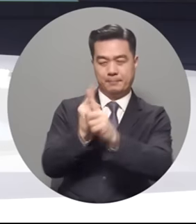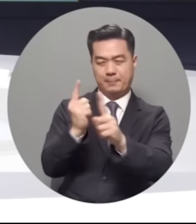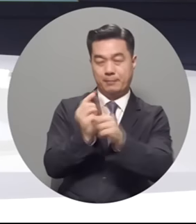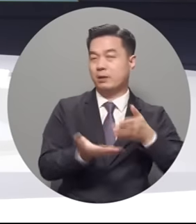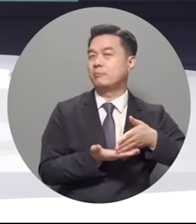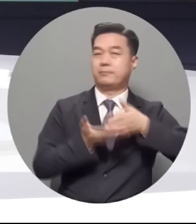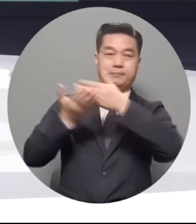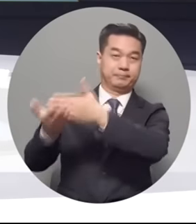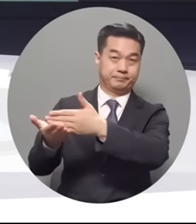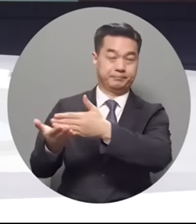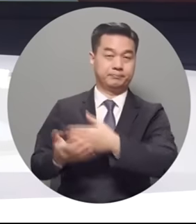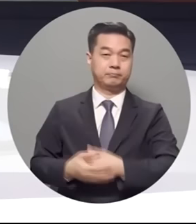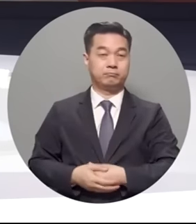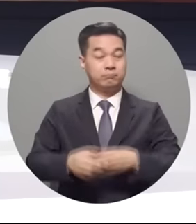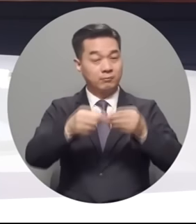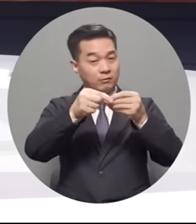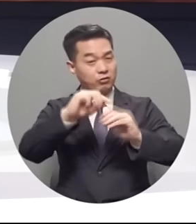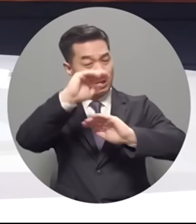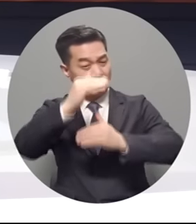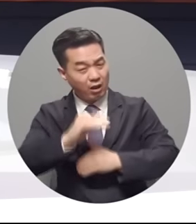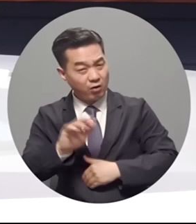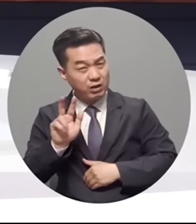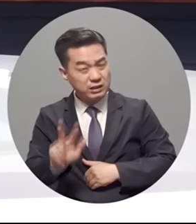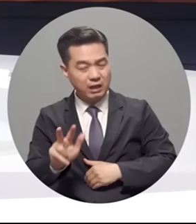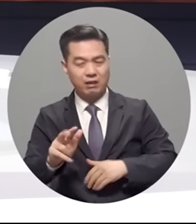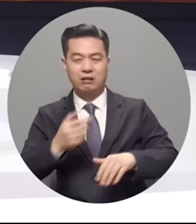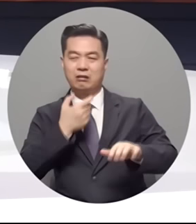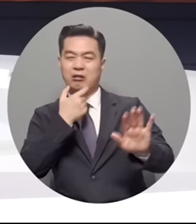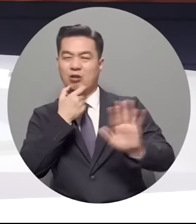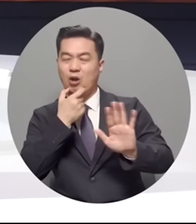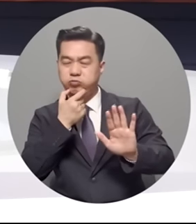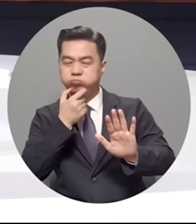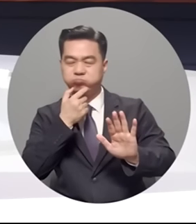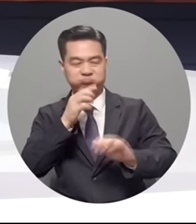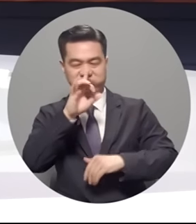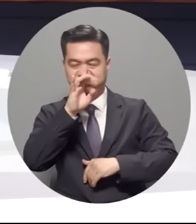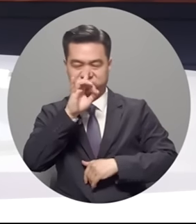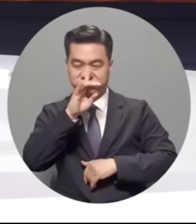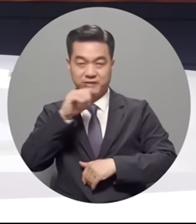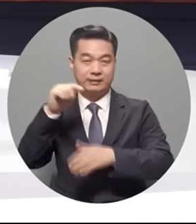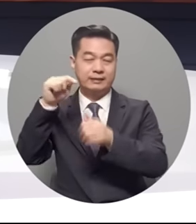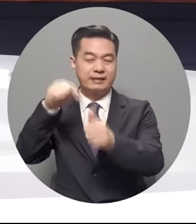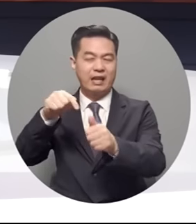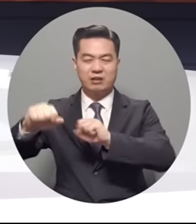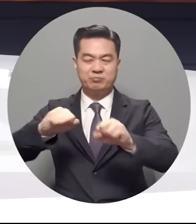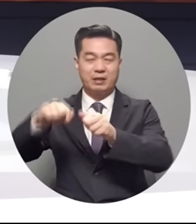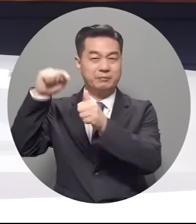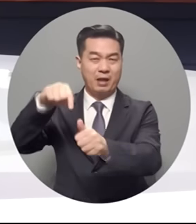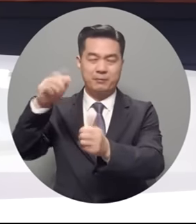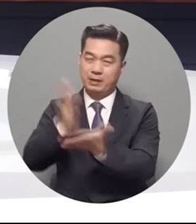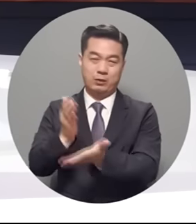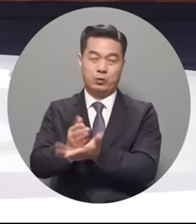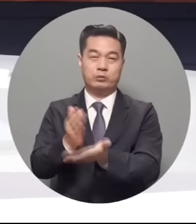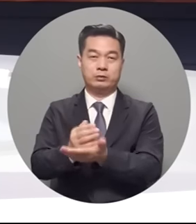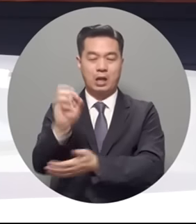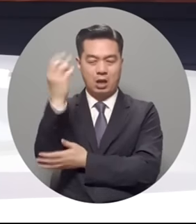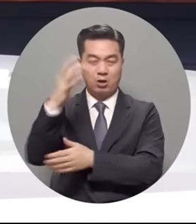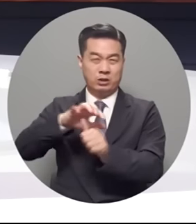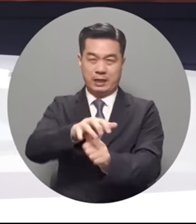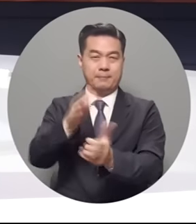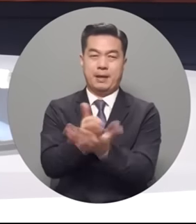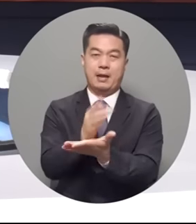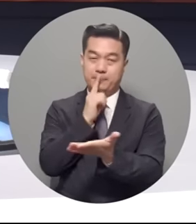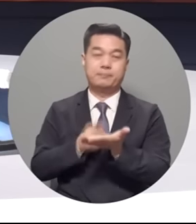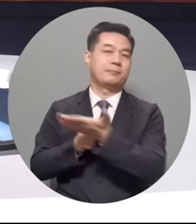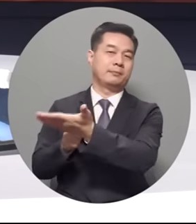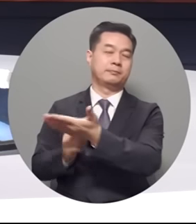압박했는데요. 구체적으로는 더 이상 거부권 행사, 시행령 통치를 하지 말고 언론 탄압 문제도 바로잡으라고 요구했습니다.